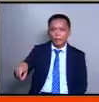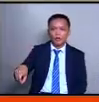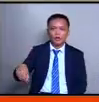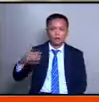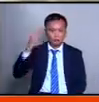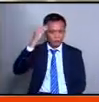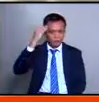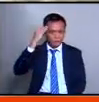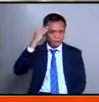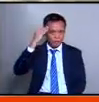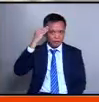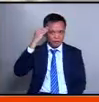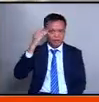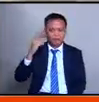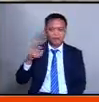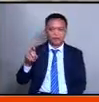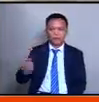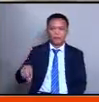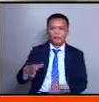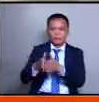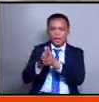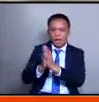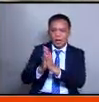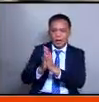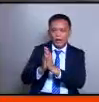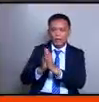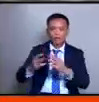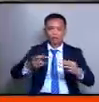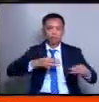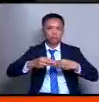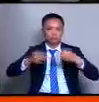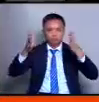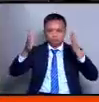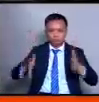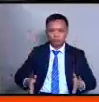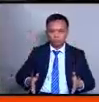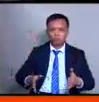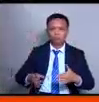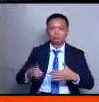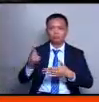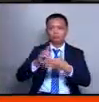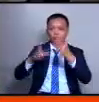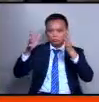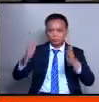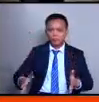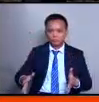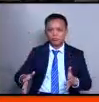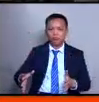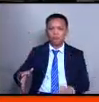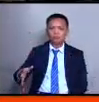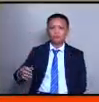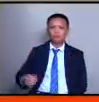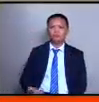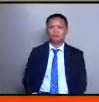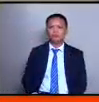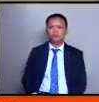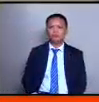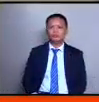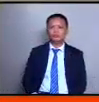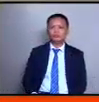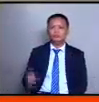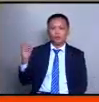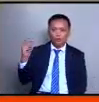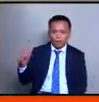lahat yan. Kaya dapat tanungin yung building manager, sino yung nag-design, sino yung contractor, kung nasunod ba yung